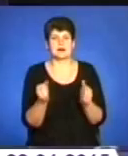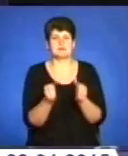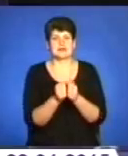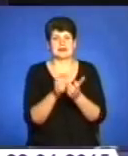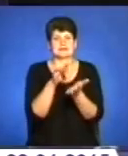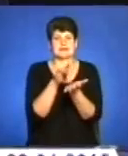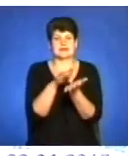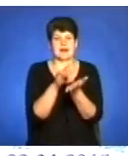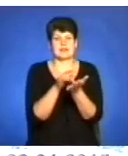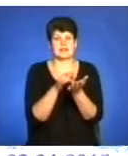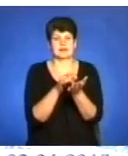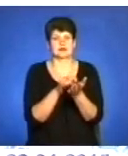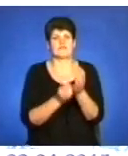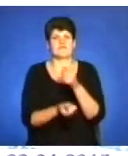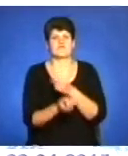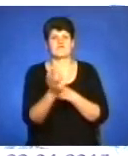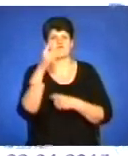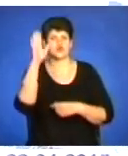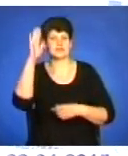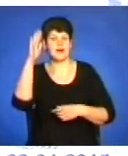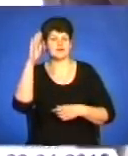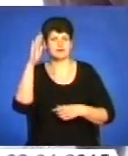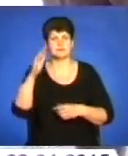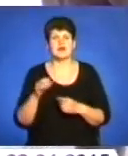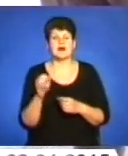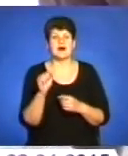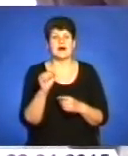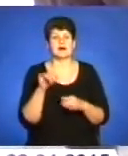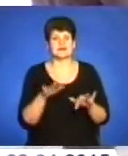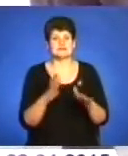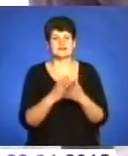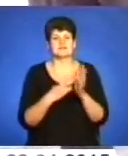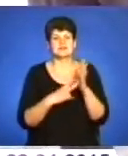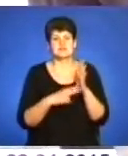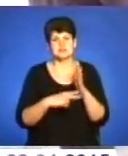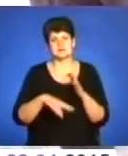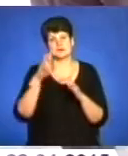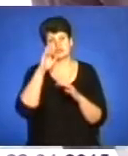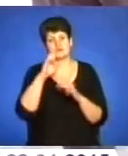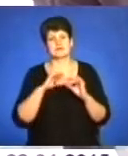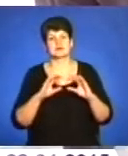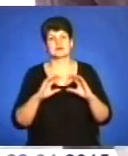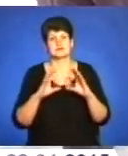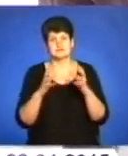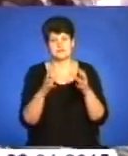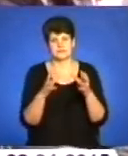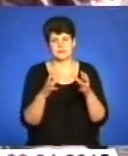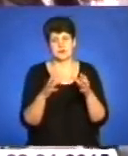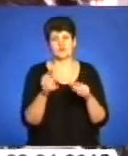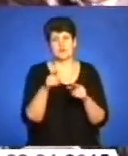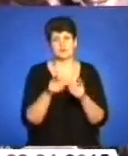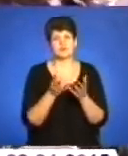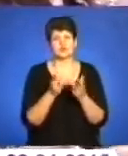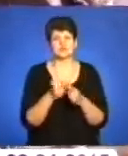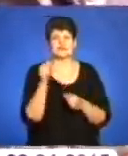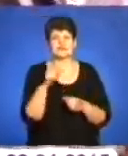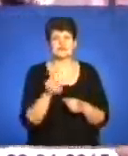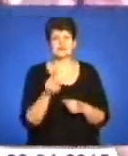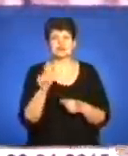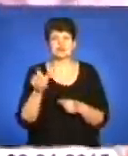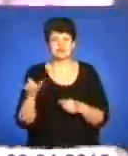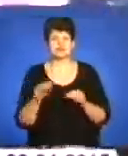фонтанів. Акція проходить у 70 країнах світу, каже координатор Оксана Пантелеймон. Вона розрахована на те, щоб